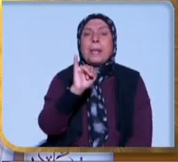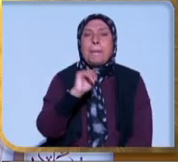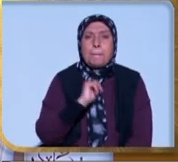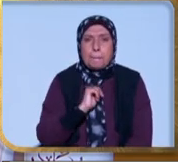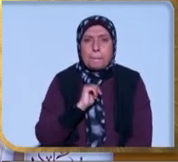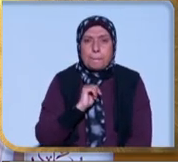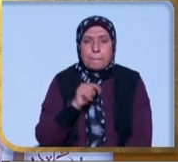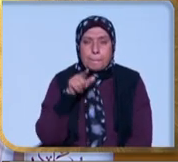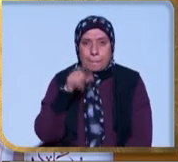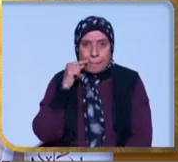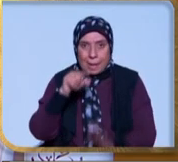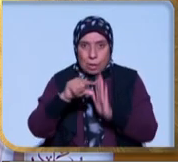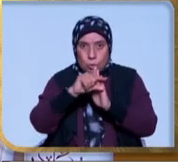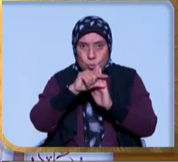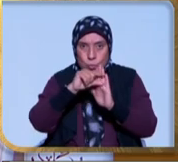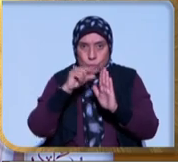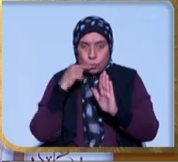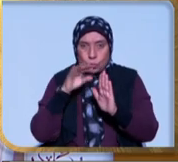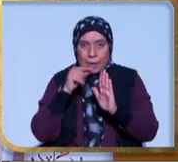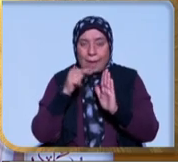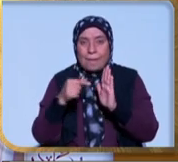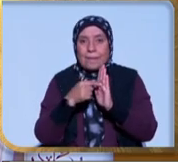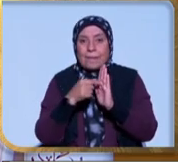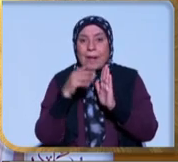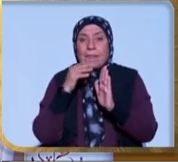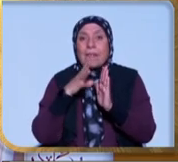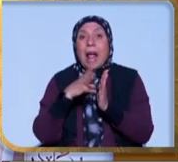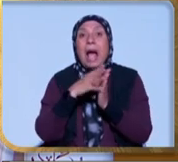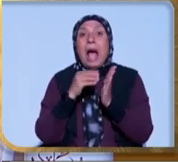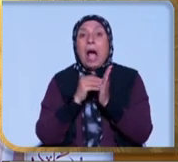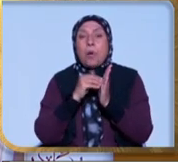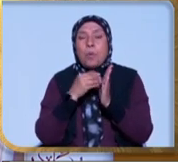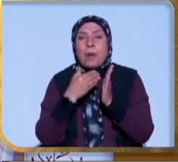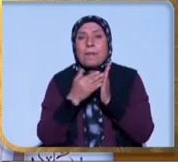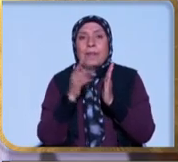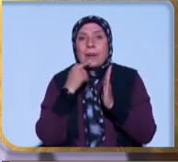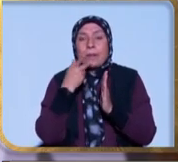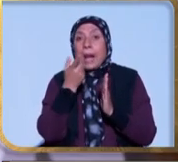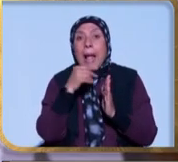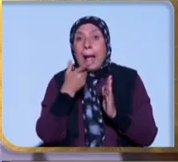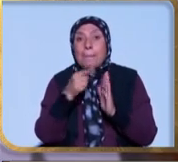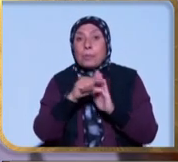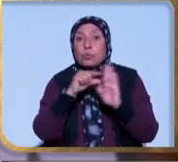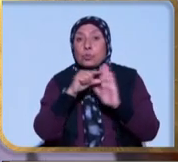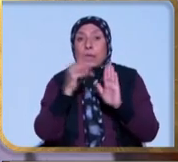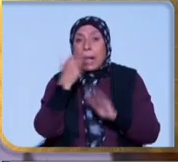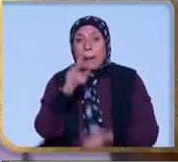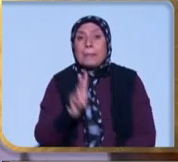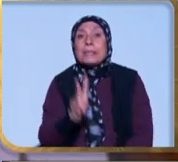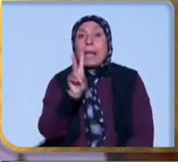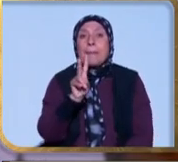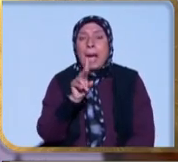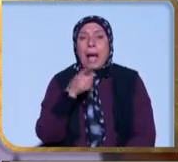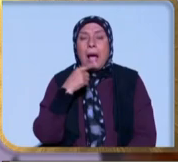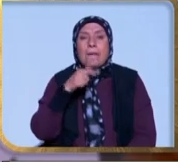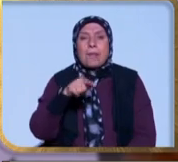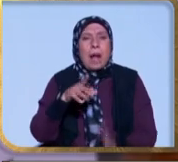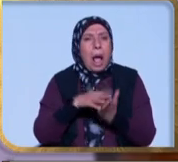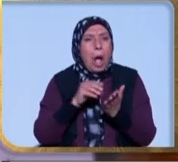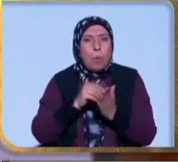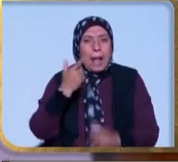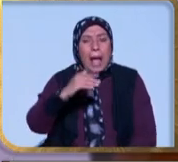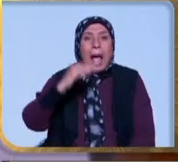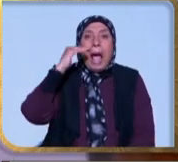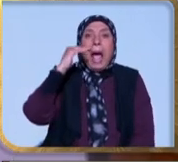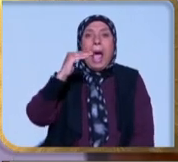هي وردت في افتتاح سبع صور في القرآن الكريم. إحنا لما بنيجي، هي من أسرار القرآن